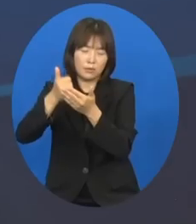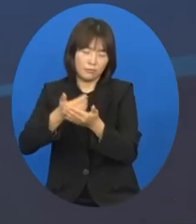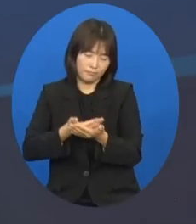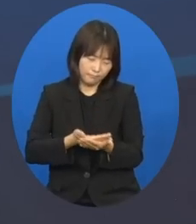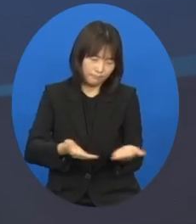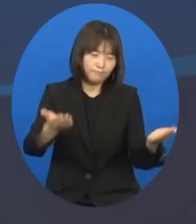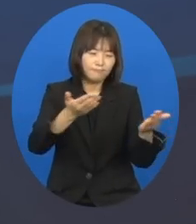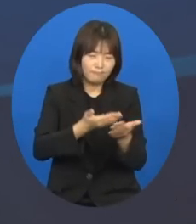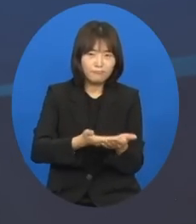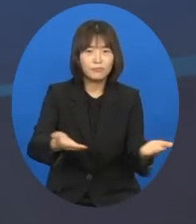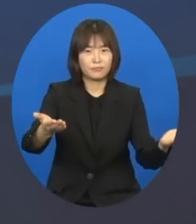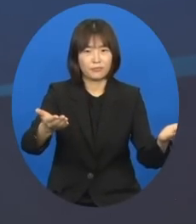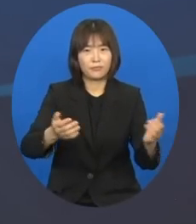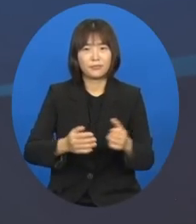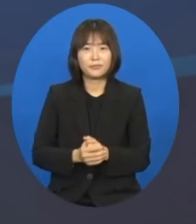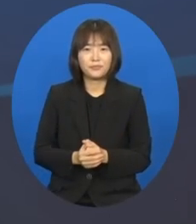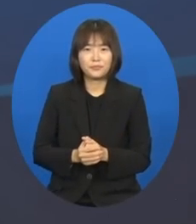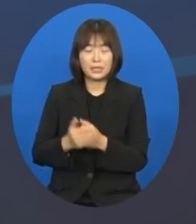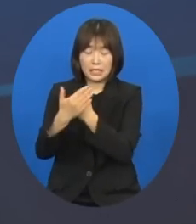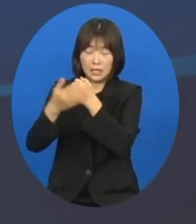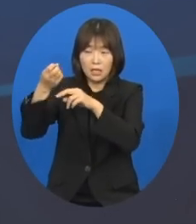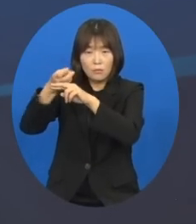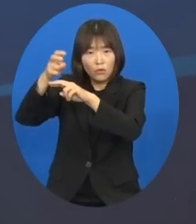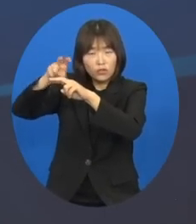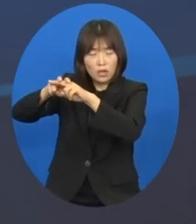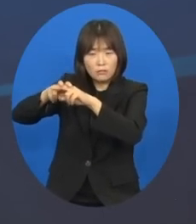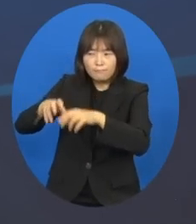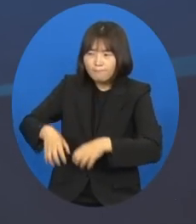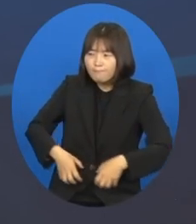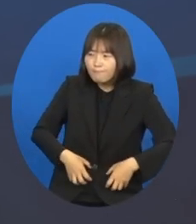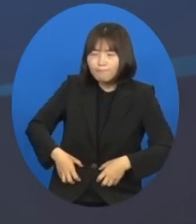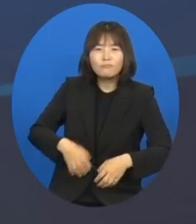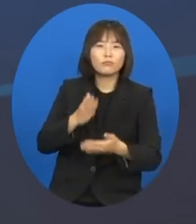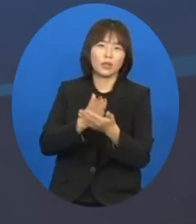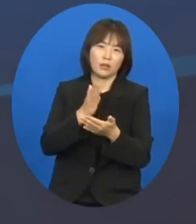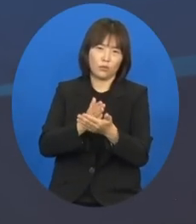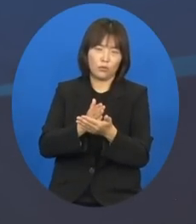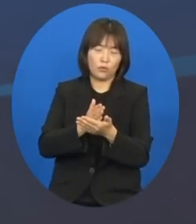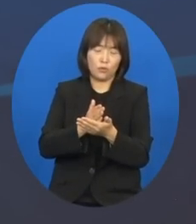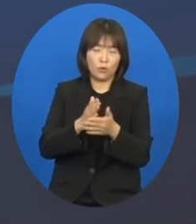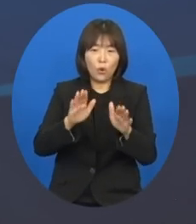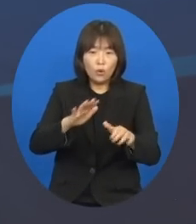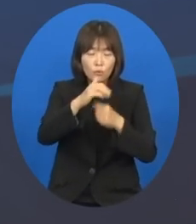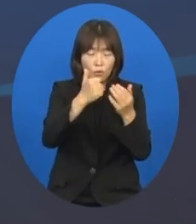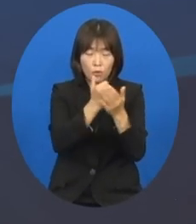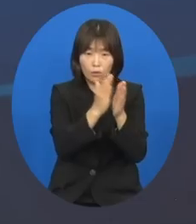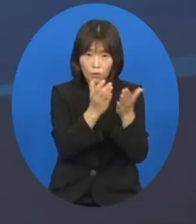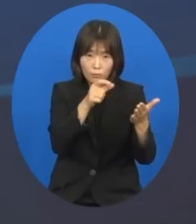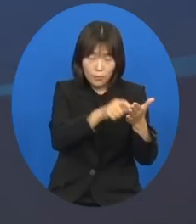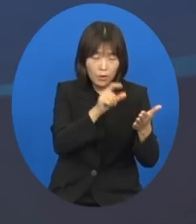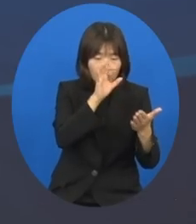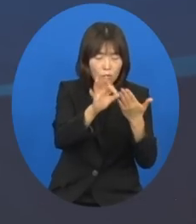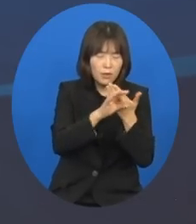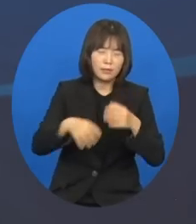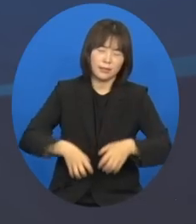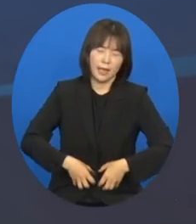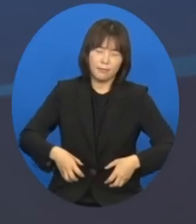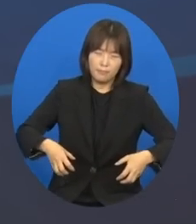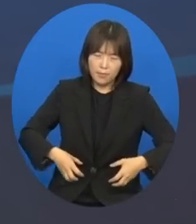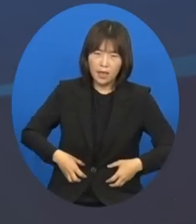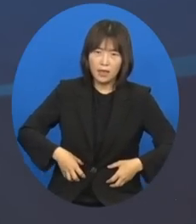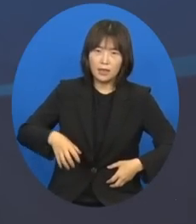그래서 은혜의 보좌 앞에 나아가서 머뭇머뭇거리지 말고 오늘 본문은 보니까 담대히 나가라고 이야기합니다